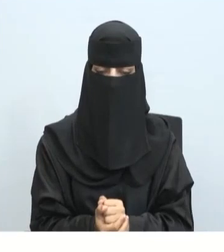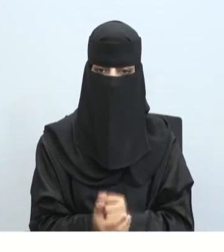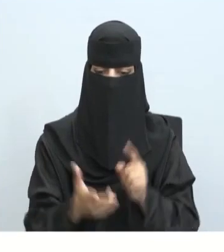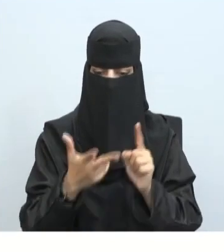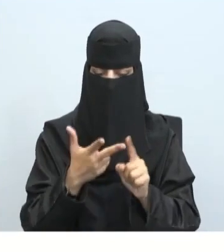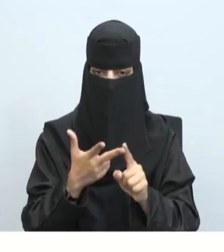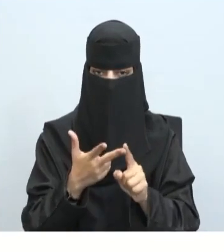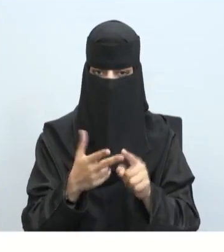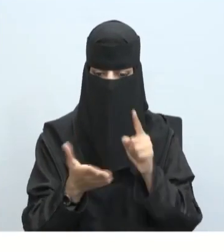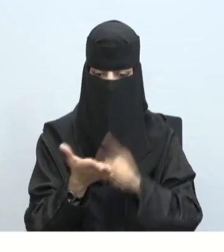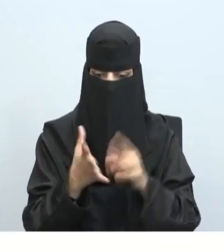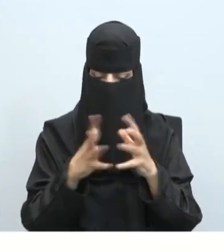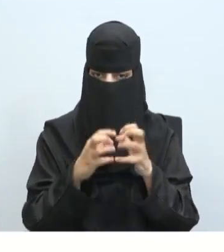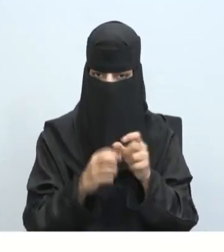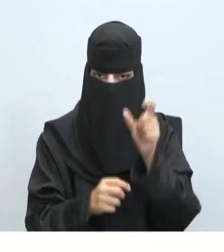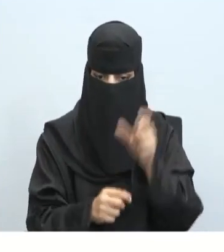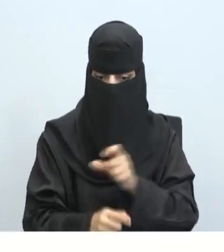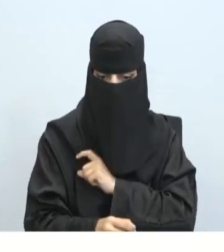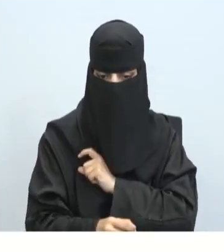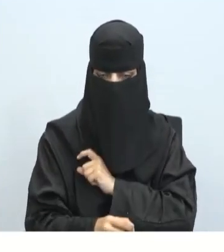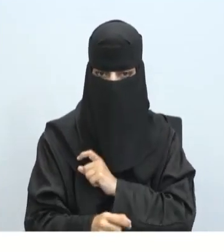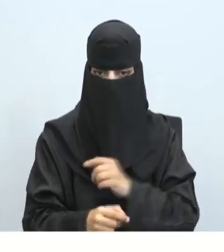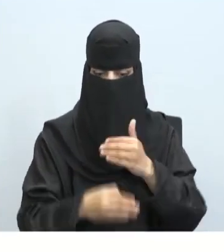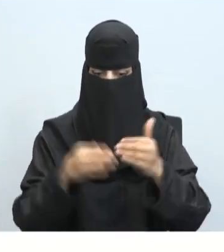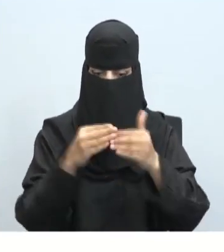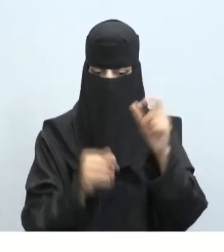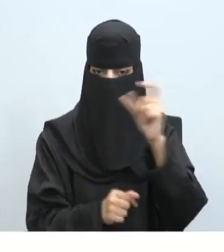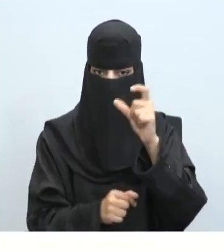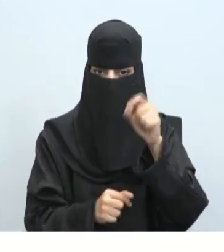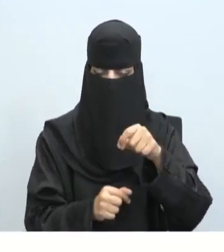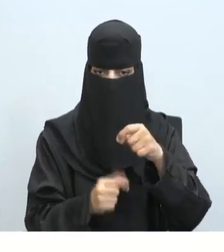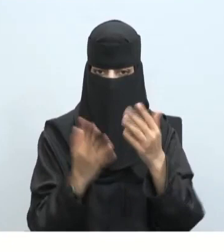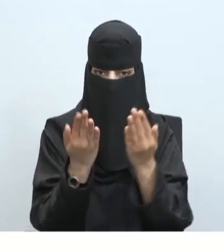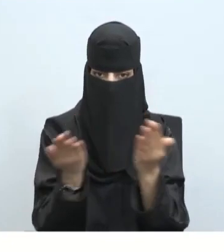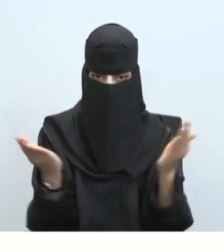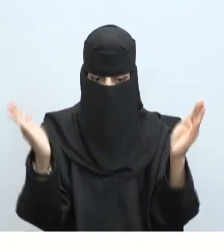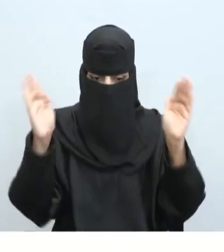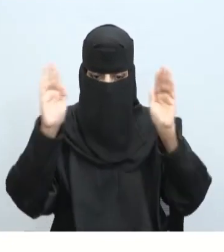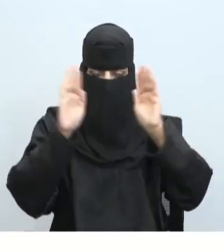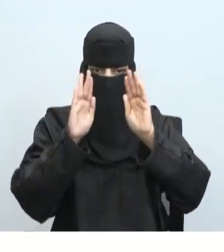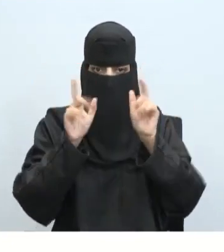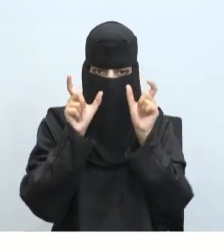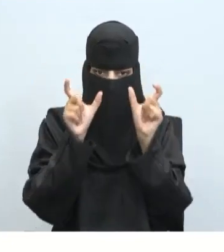ثلاثه ان يعلل الطالب بناء المسلمين للقلاب